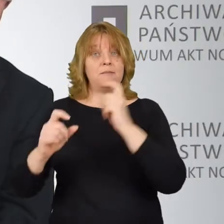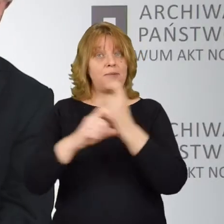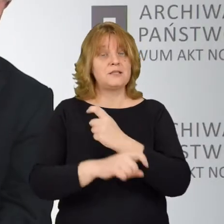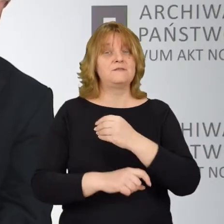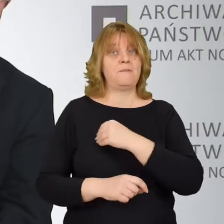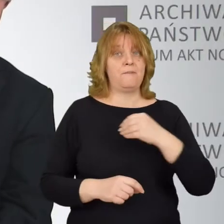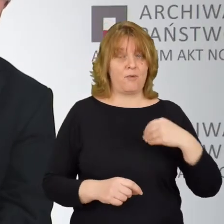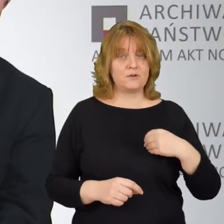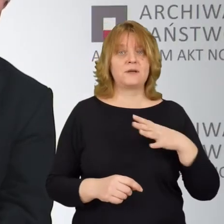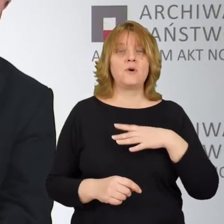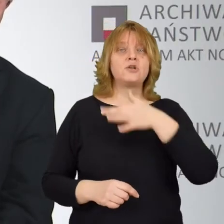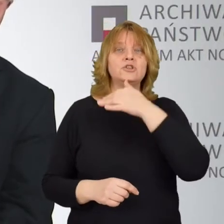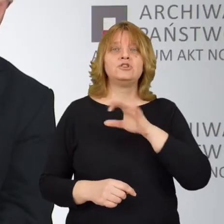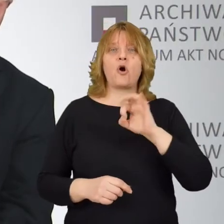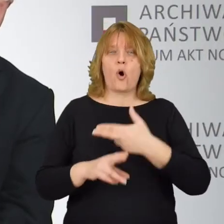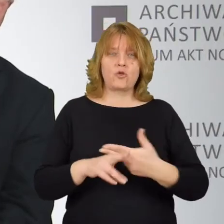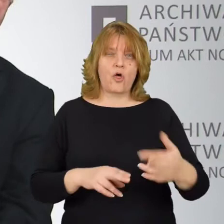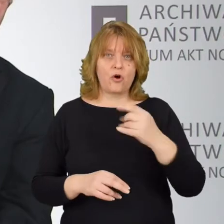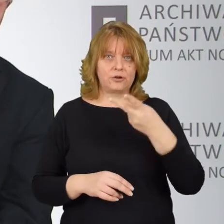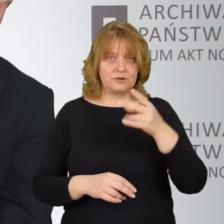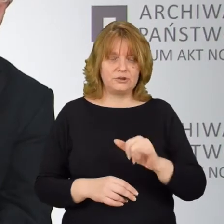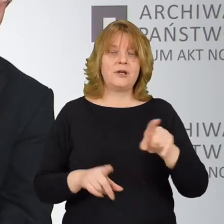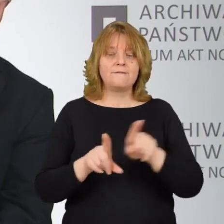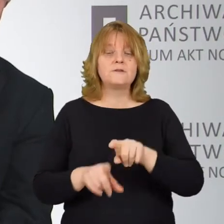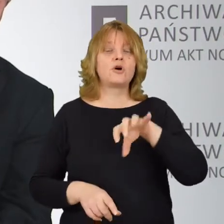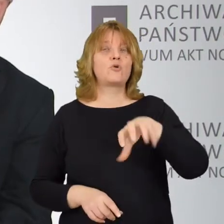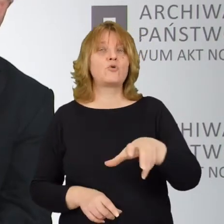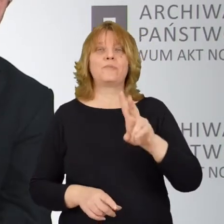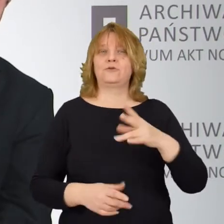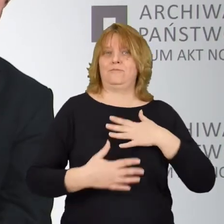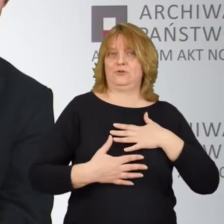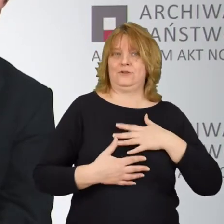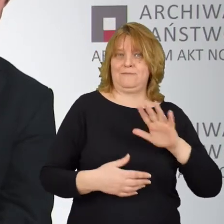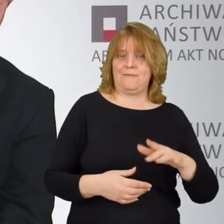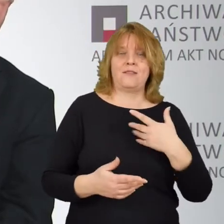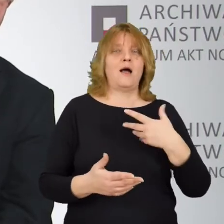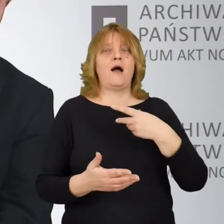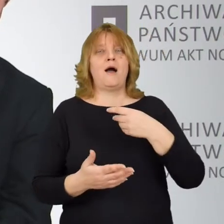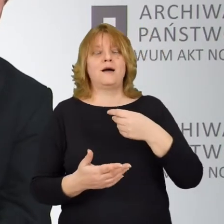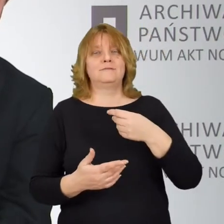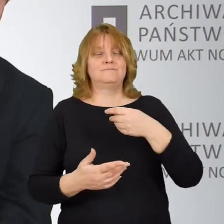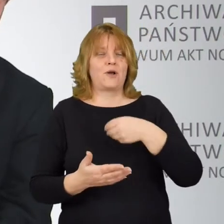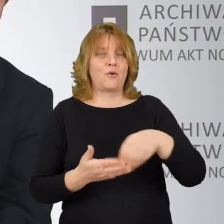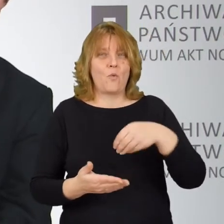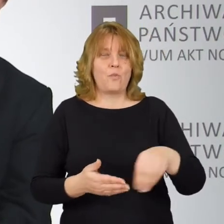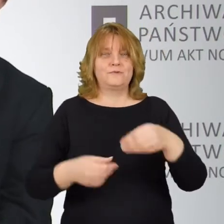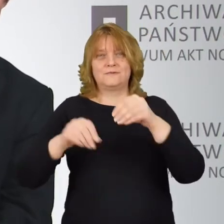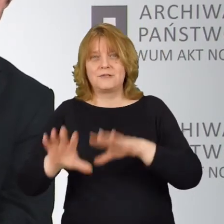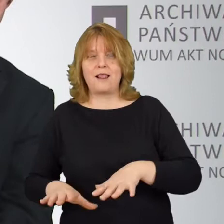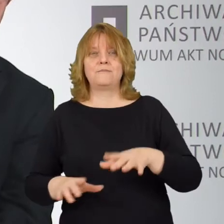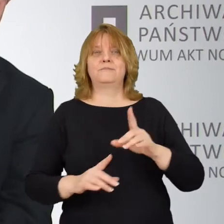się Żydzi ortodoksi i grupy posiadające. Chodzi o kupców, o przemysłowców, którzy bali